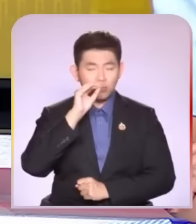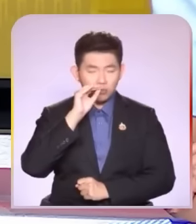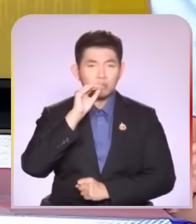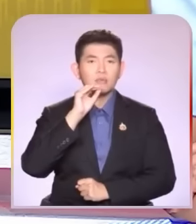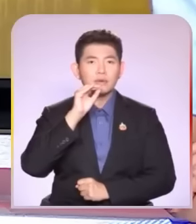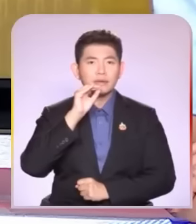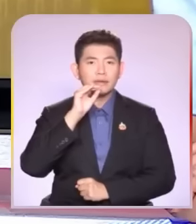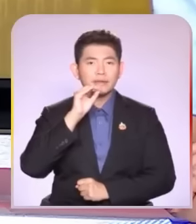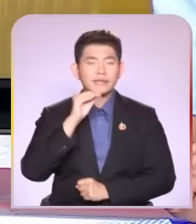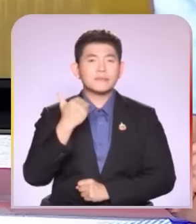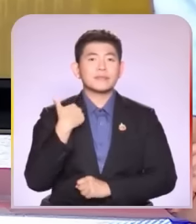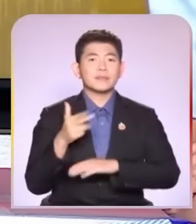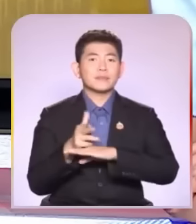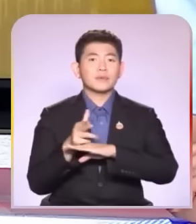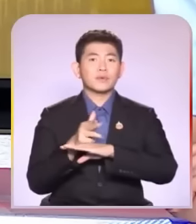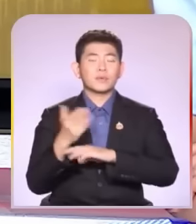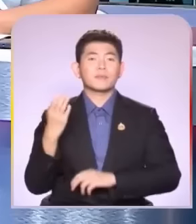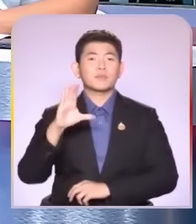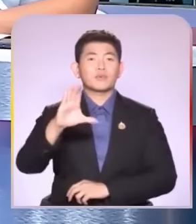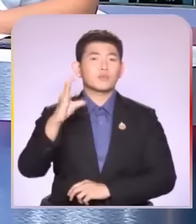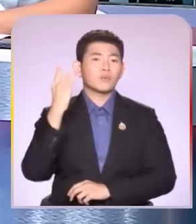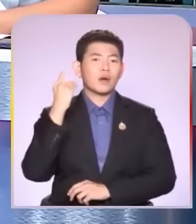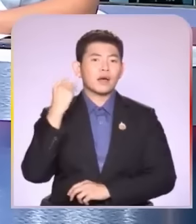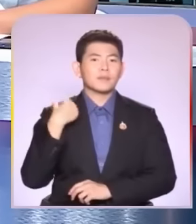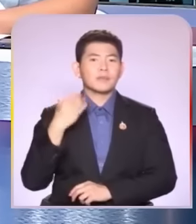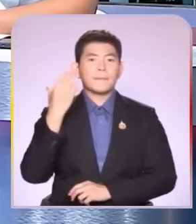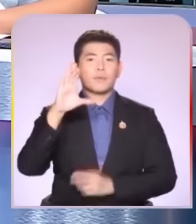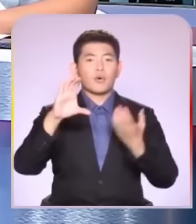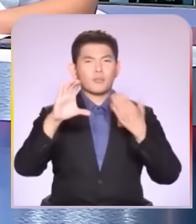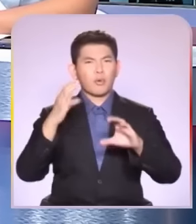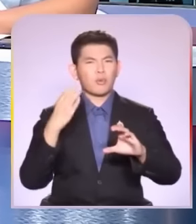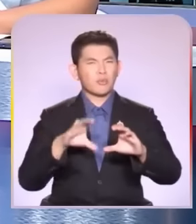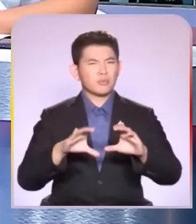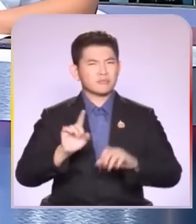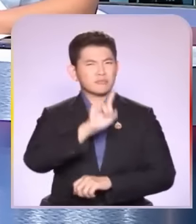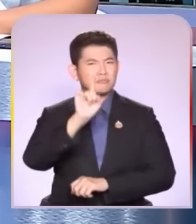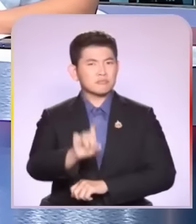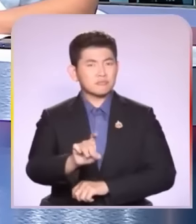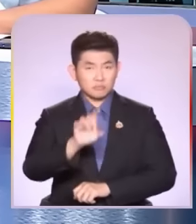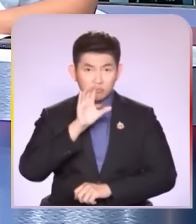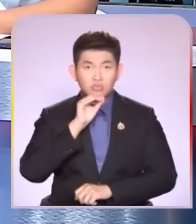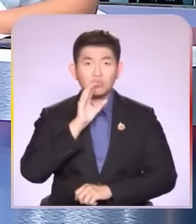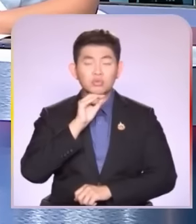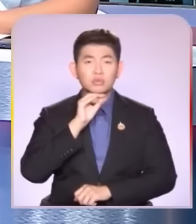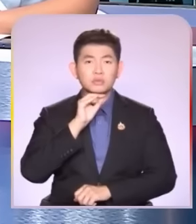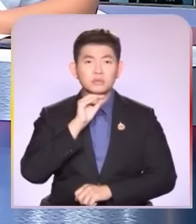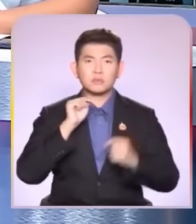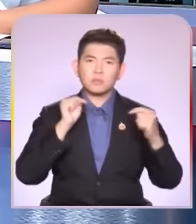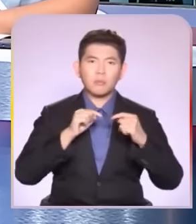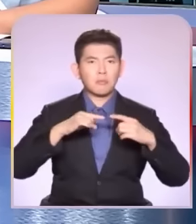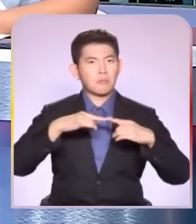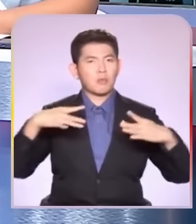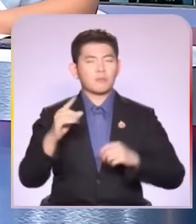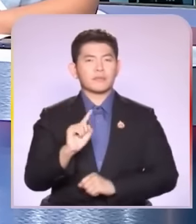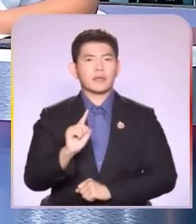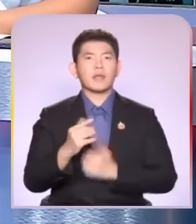อนที่เราเปิดเทปไปเมื่อวานนี้นะครับเพราะมันมีการโพสต์ถูกต้องไหมฮะแล้วบอกเอ๊ะเดี๋ยวก่อนตั้งคำถามว่าสิ่งที่ท่านพูดสมควรหรือไม่อย่าง